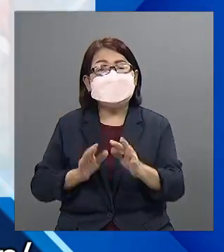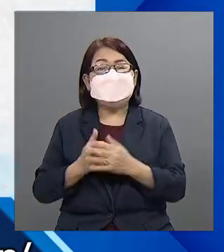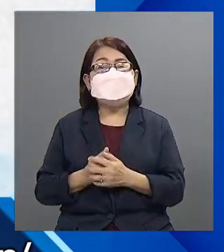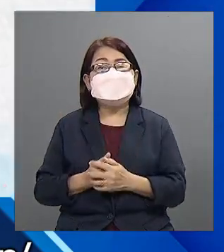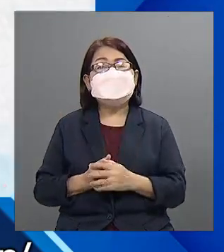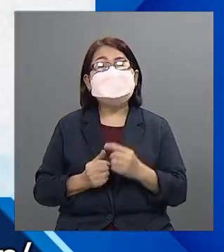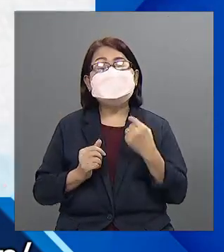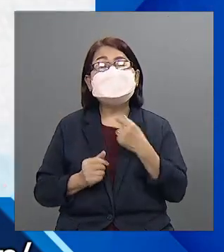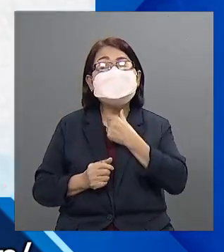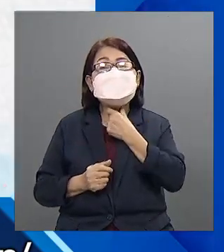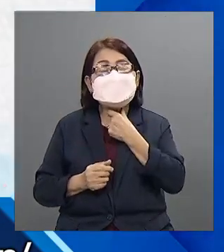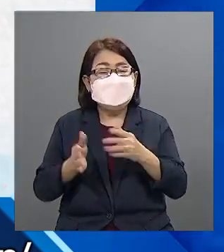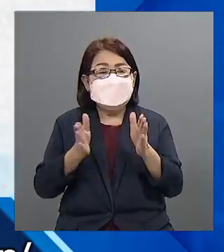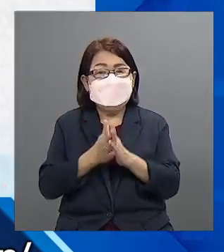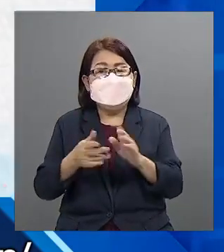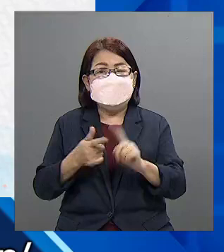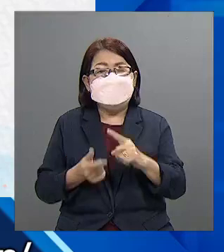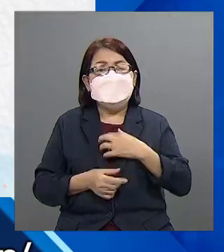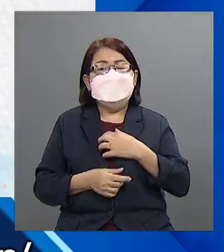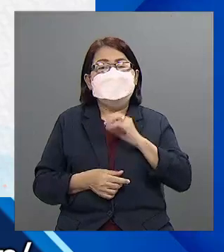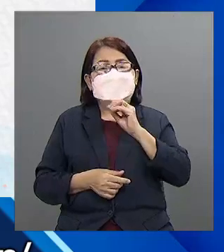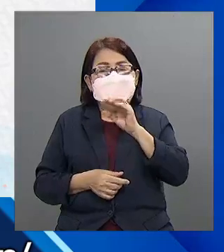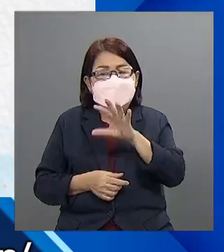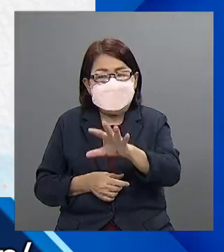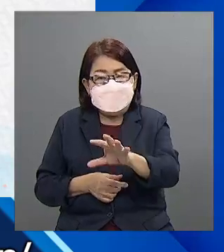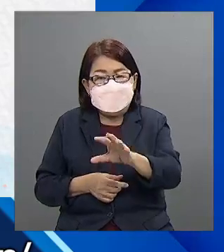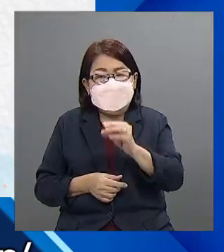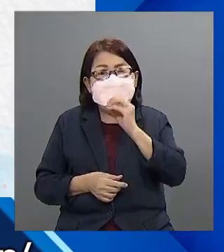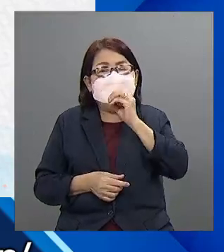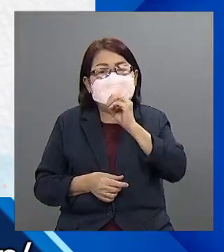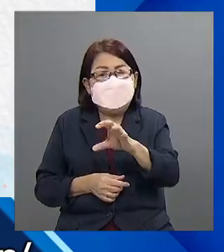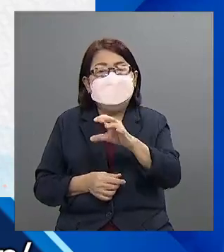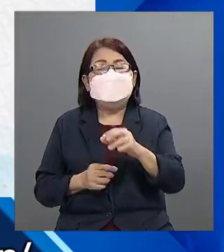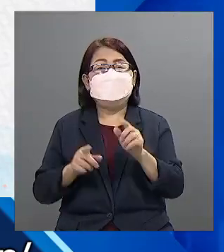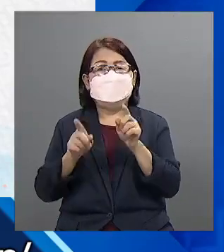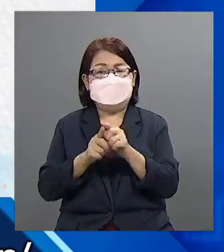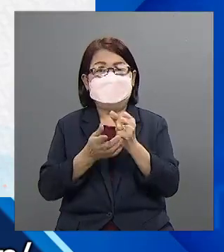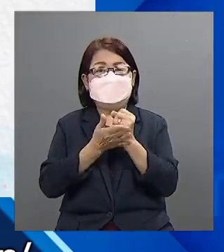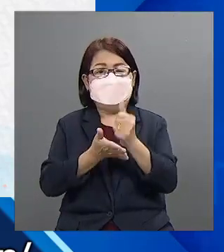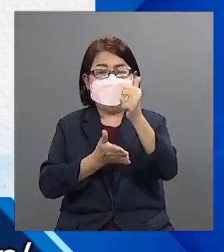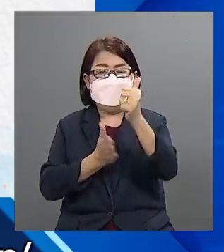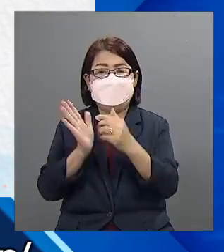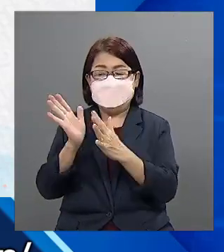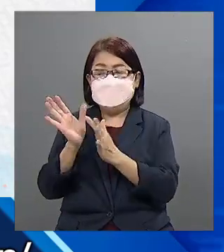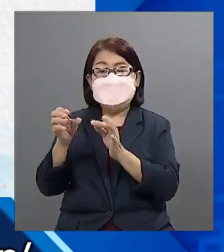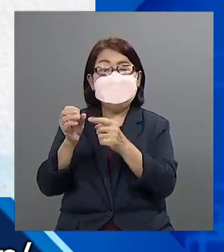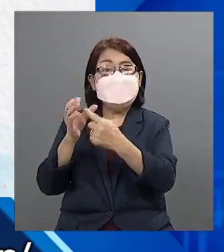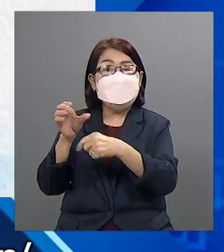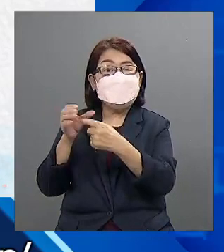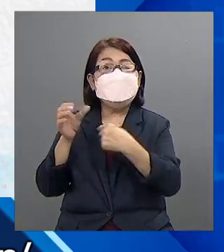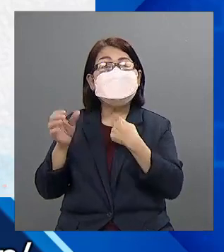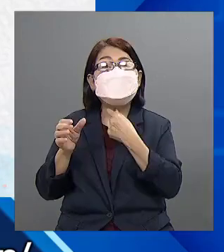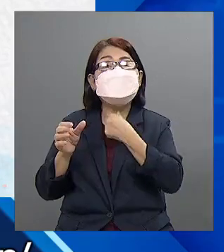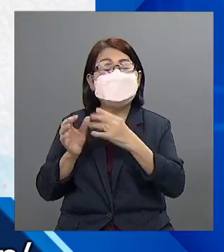จอย่างเงี้ยค่ะมันก็จะเป็นการช่วยเรื่องของการกำจัดเสมหะส่วนเรื่องของการฟื้นฟูสมรรถภาพความแข็งแรงของปอด